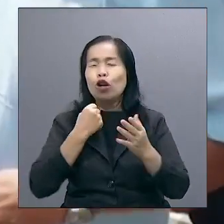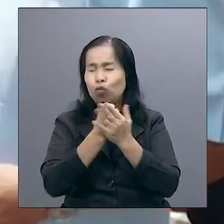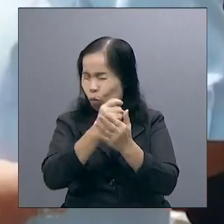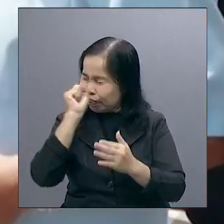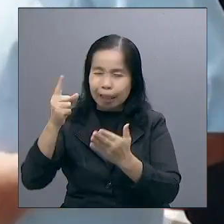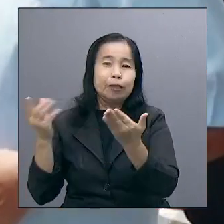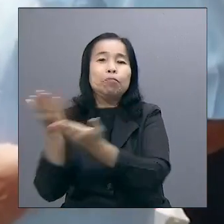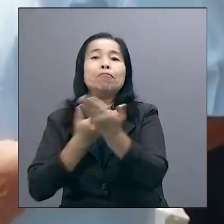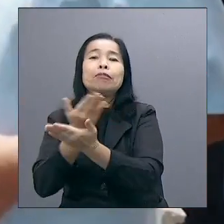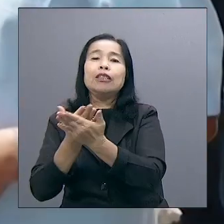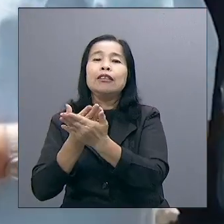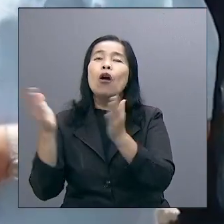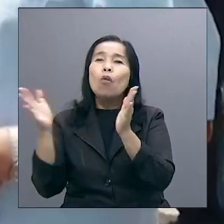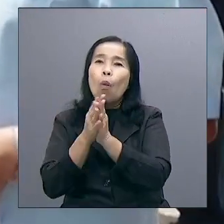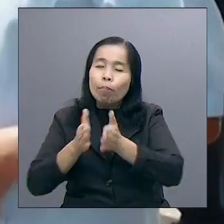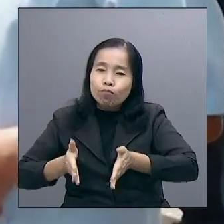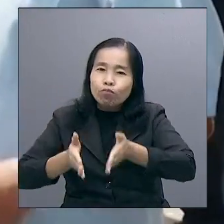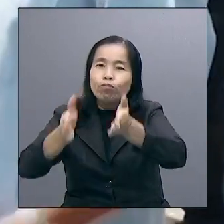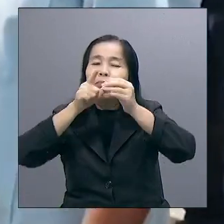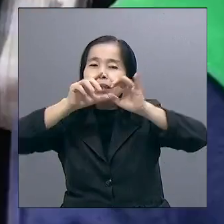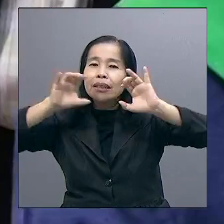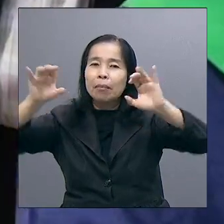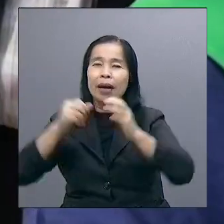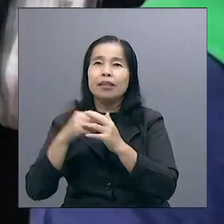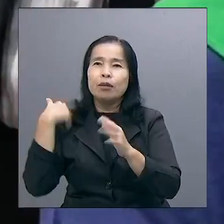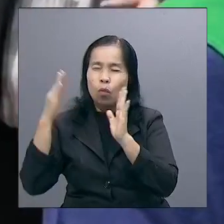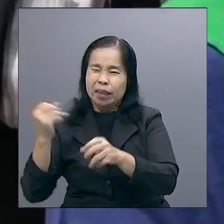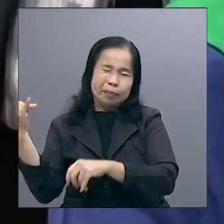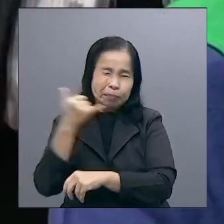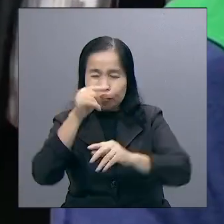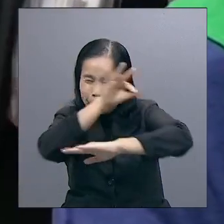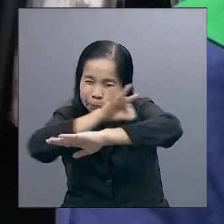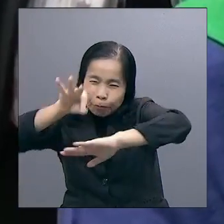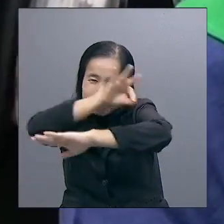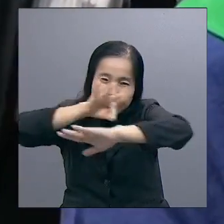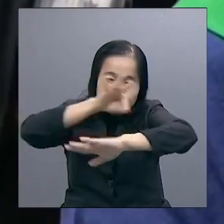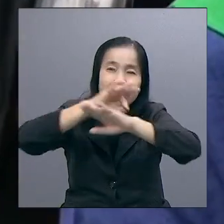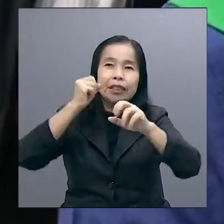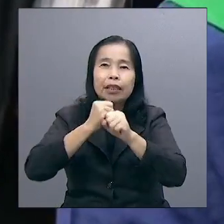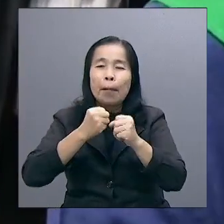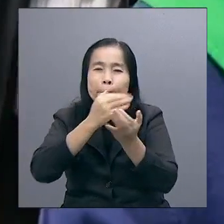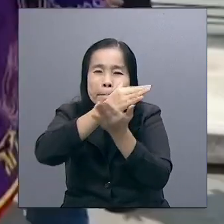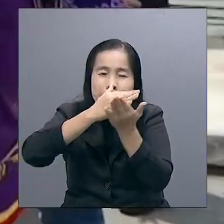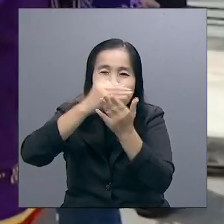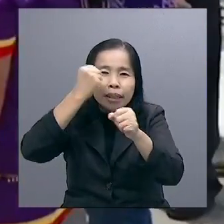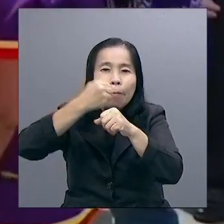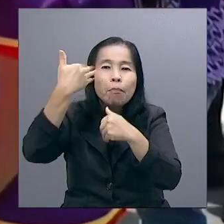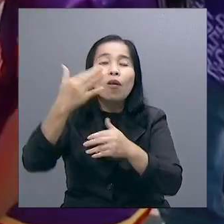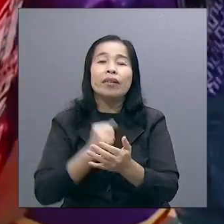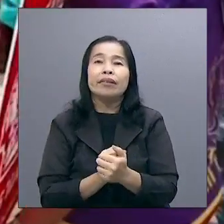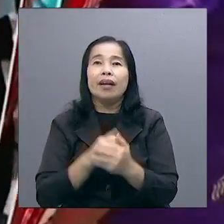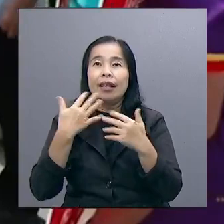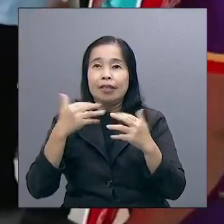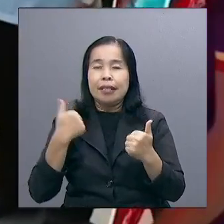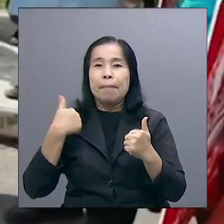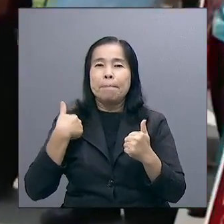ไปเร่งหารือรวมกับกรมทางหลวงชนบทให้จาทีเข้ามาตรวจสบจุดสำคัญเพื่อเข้าซ่มแซมปงส่วนก่อนโดยระหว่างนี้ได้น